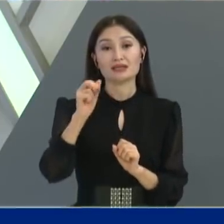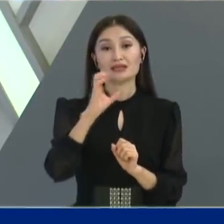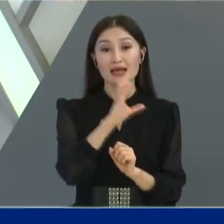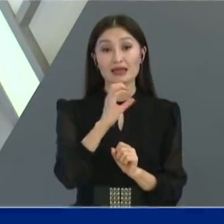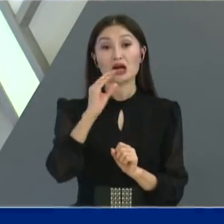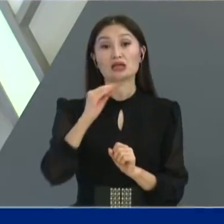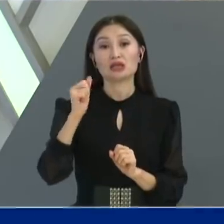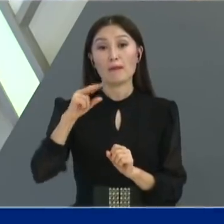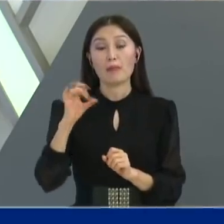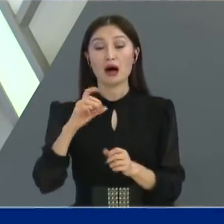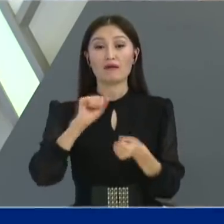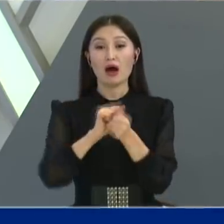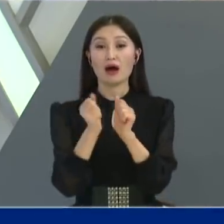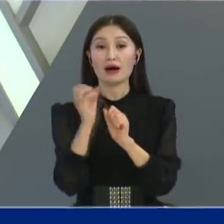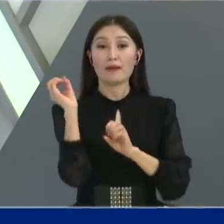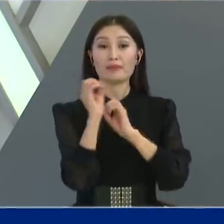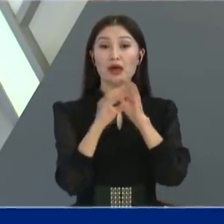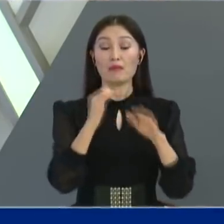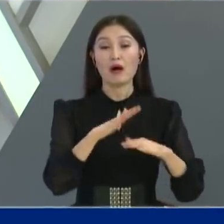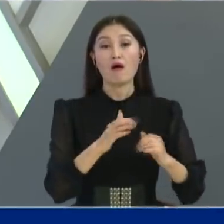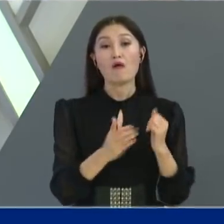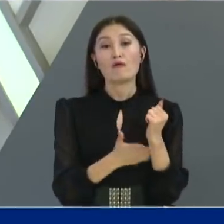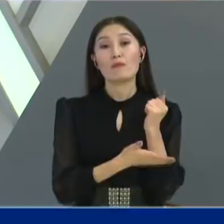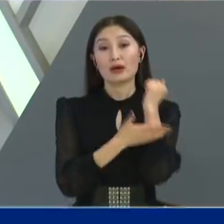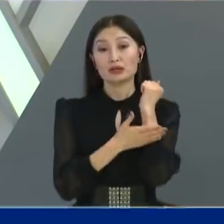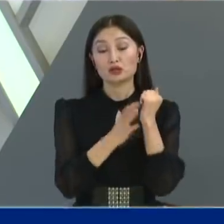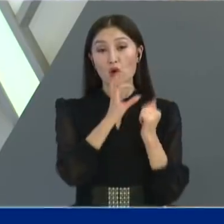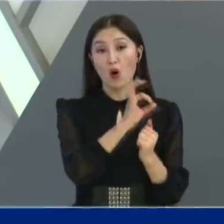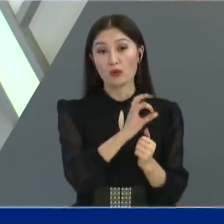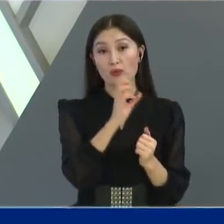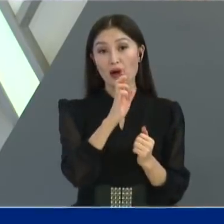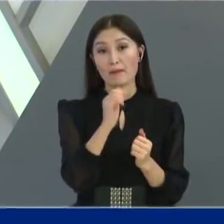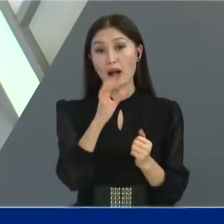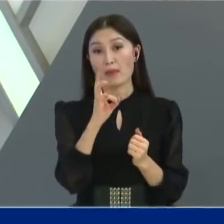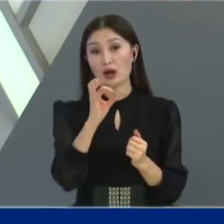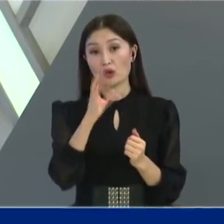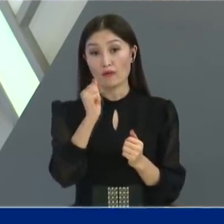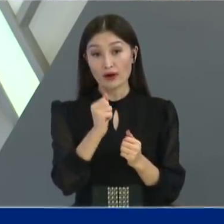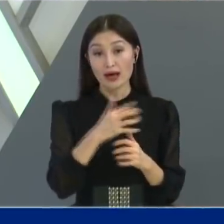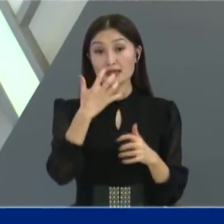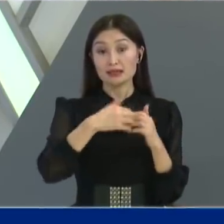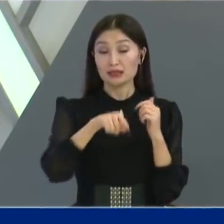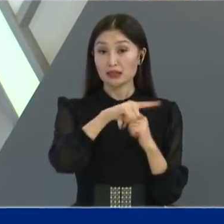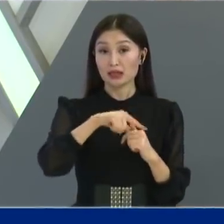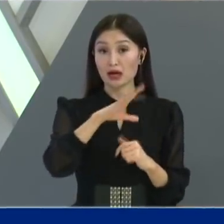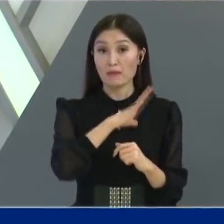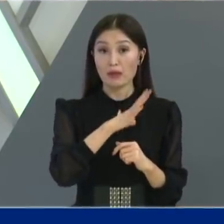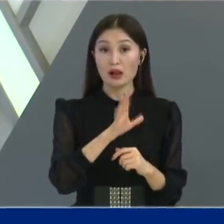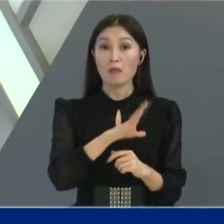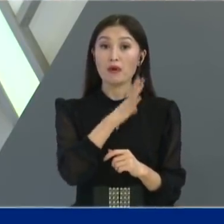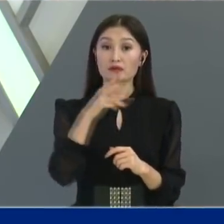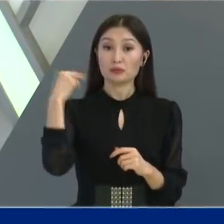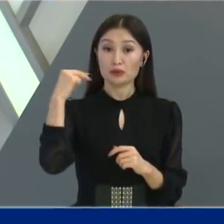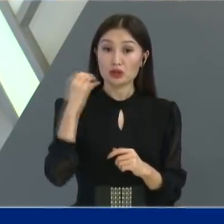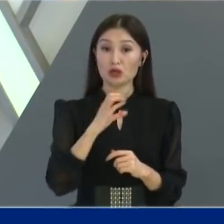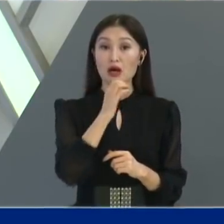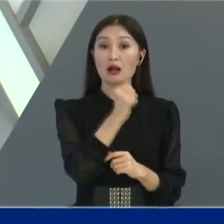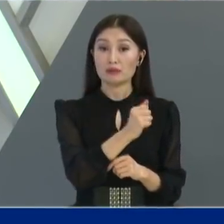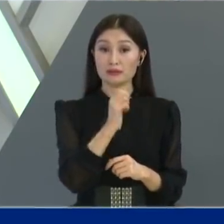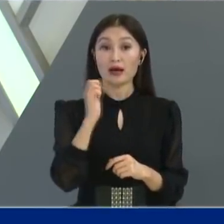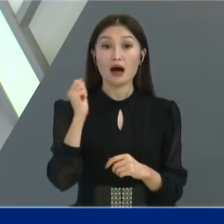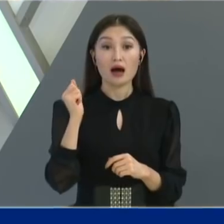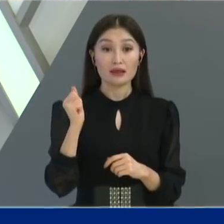закидала камнями митинговавших в поддержку Омирбека Бабанова. Среди них был и бывший президент Алмазбек